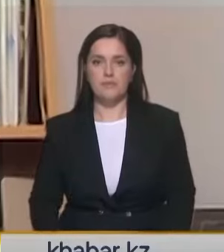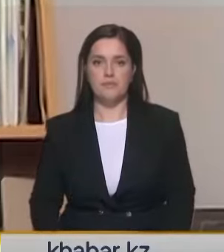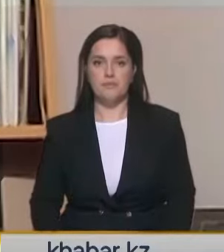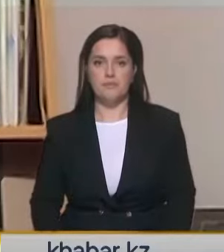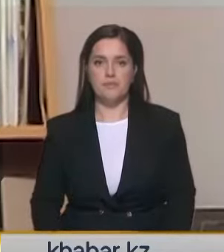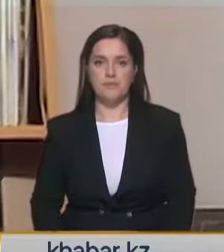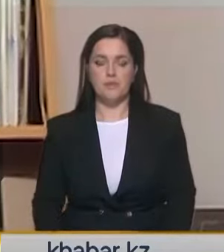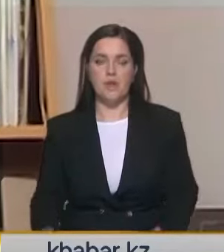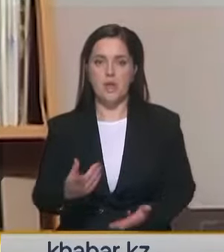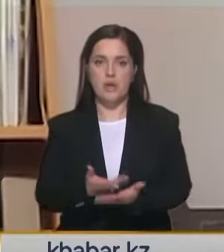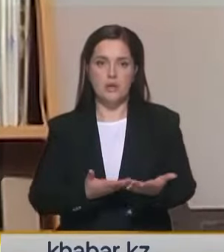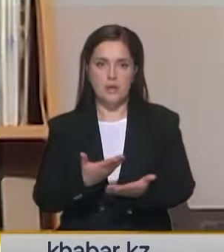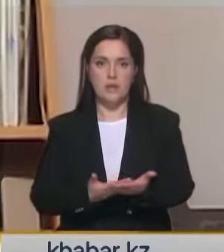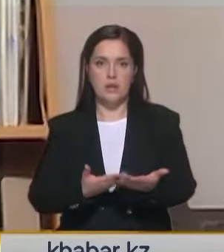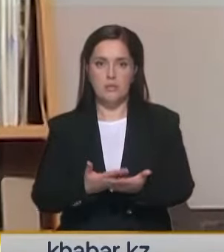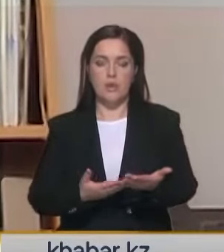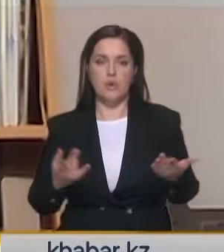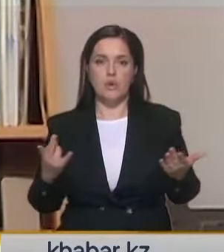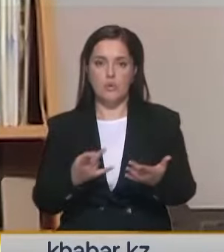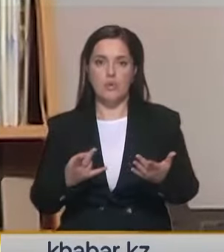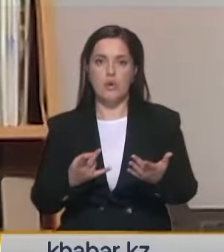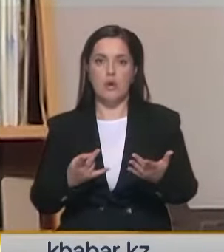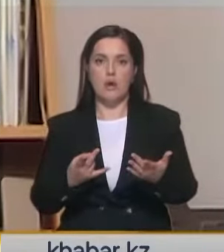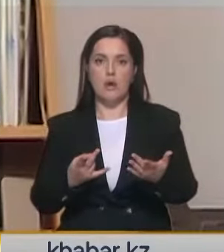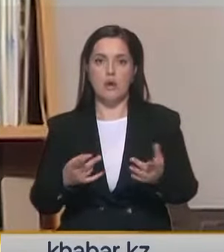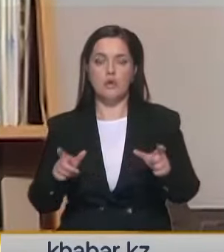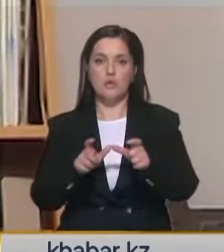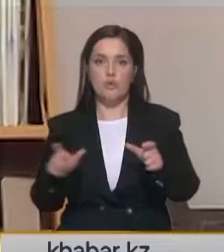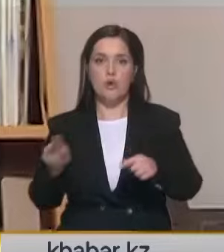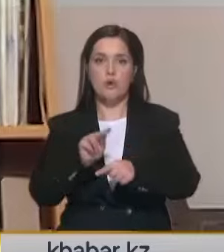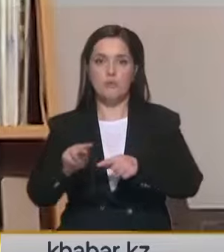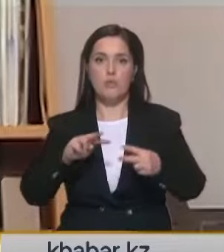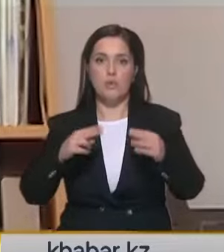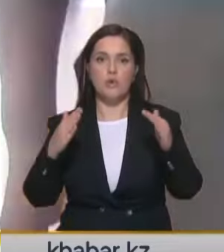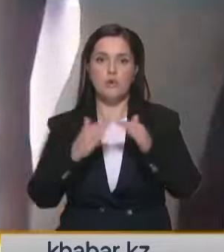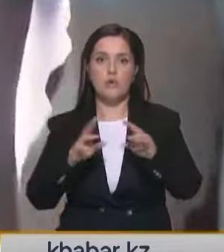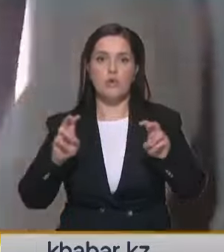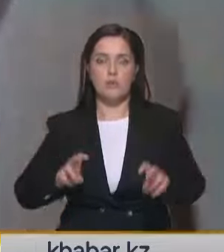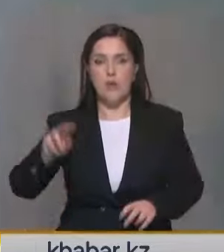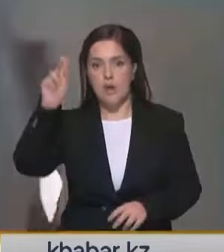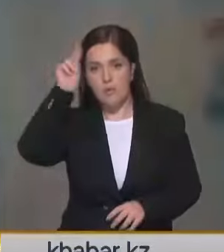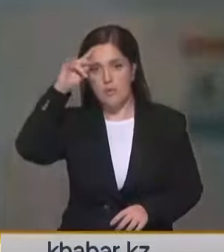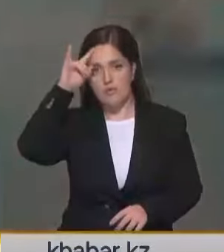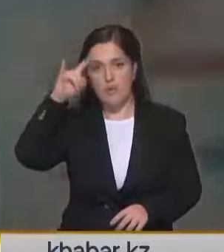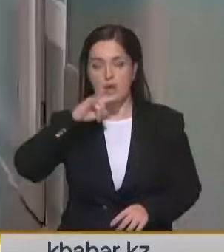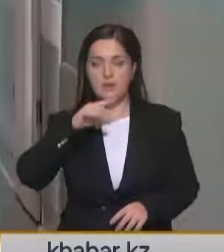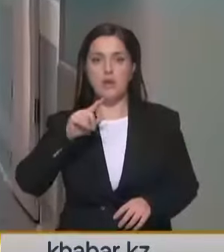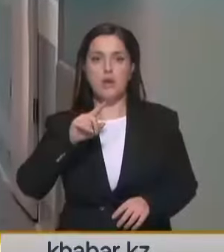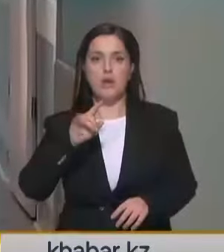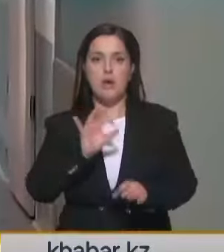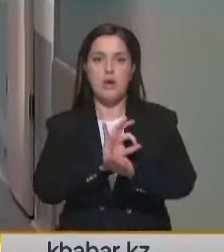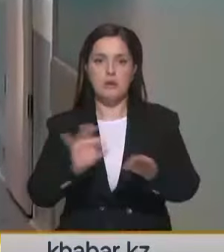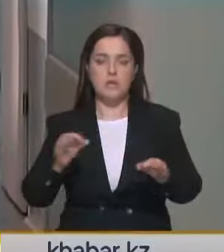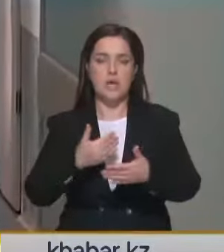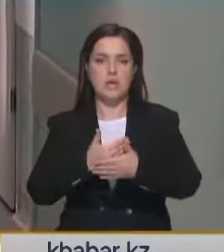настойчивые рекомендации организации образования, школьного образования о переводе на домашнее обучение. В Казахстане хорошо развита система